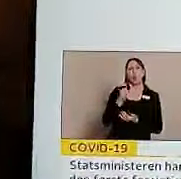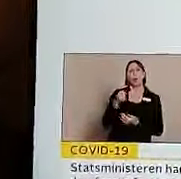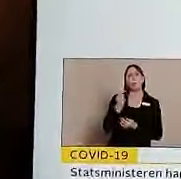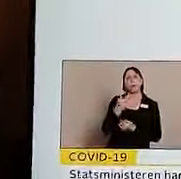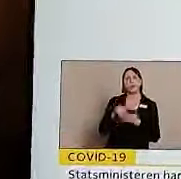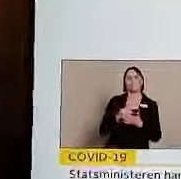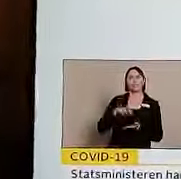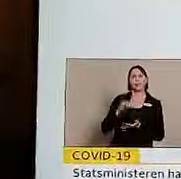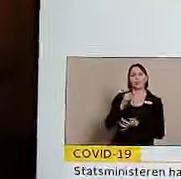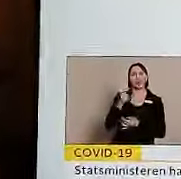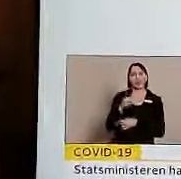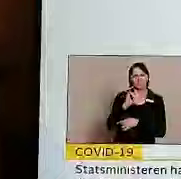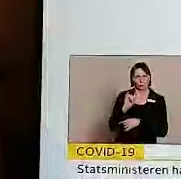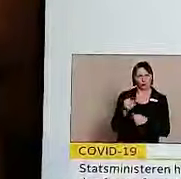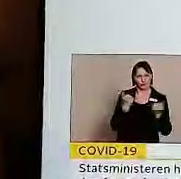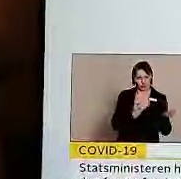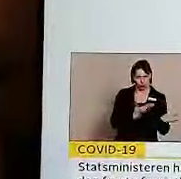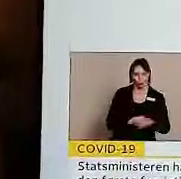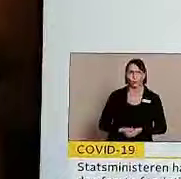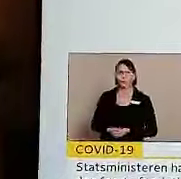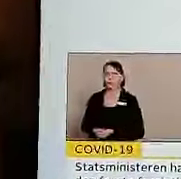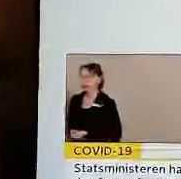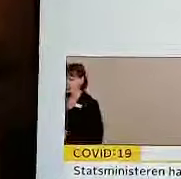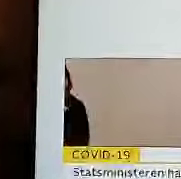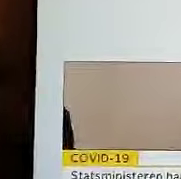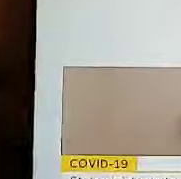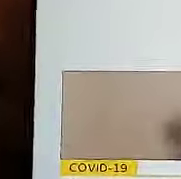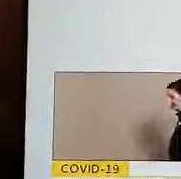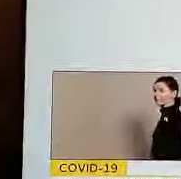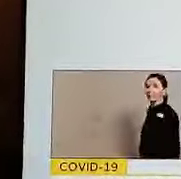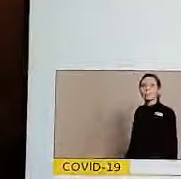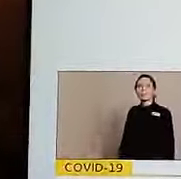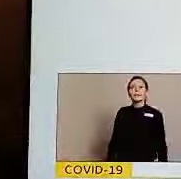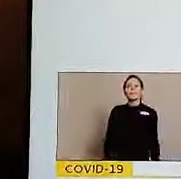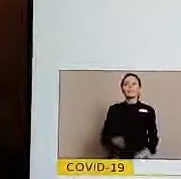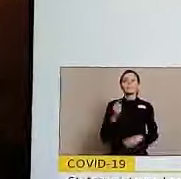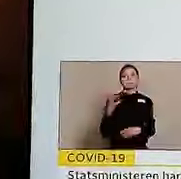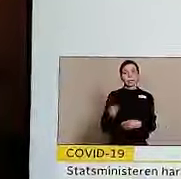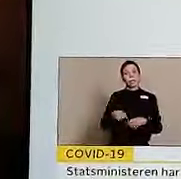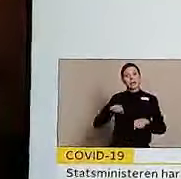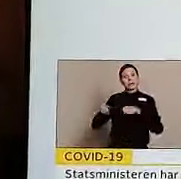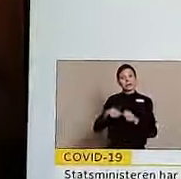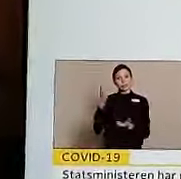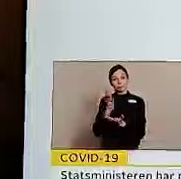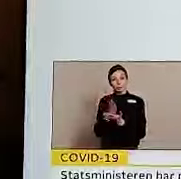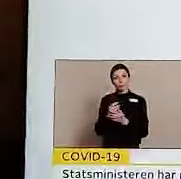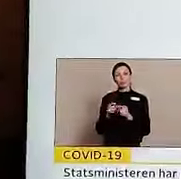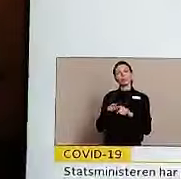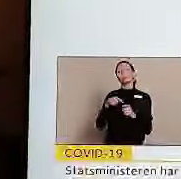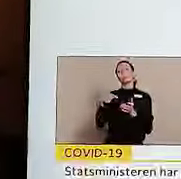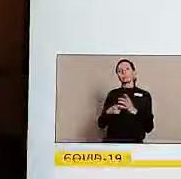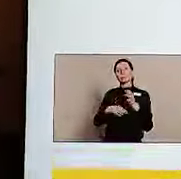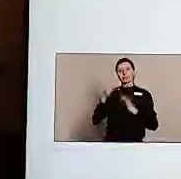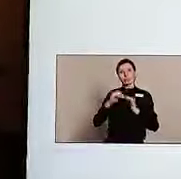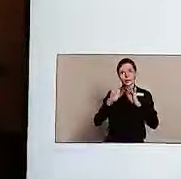وخاصة يعني يركز على كبار السن في دور العجزة، وأيضا